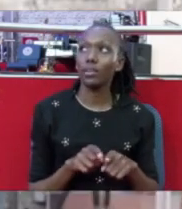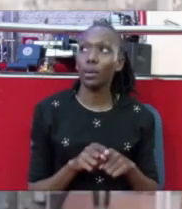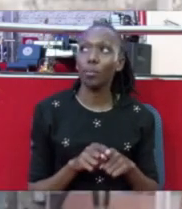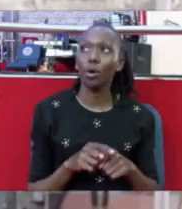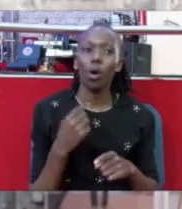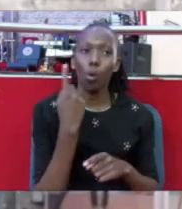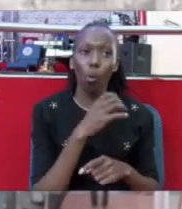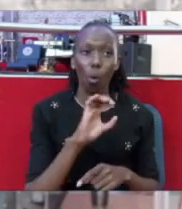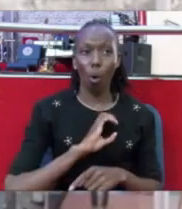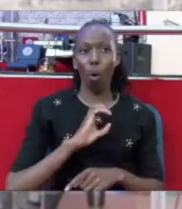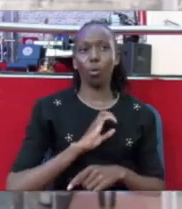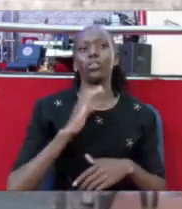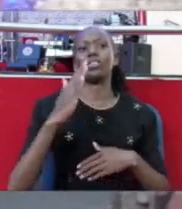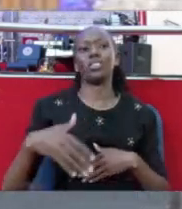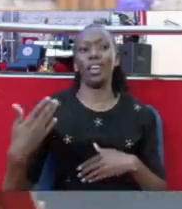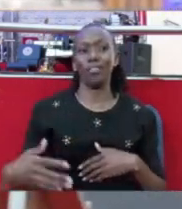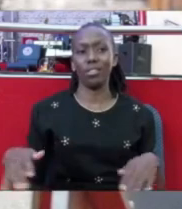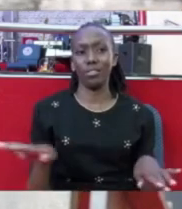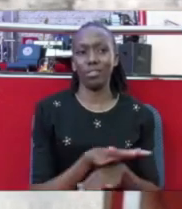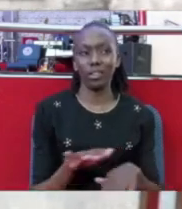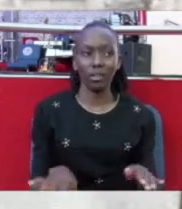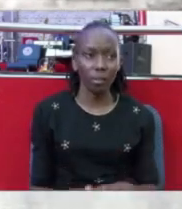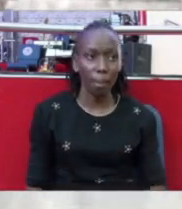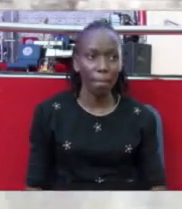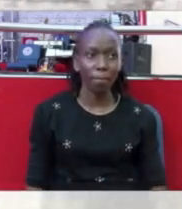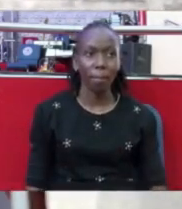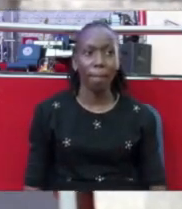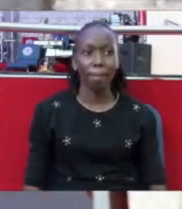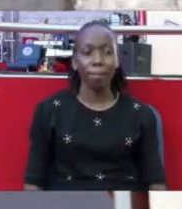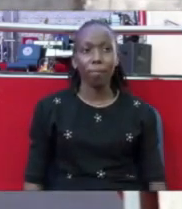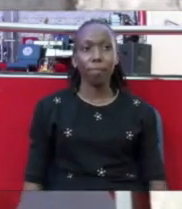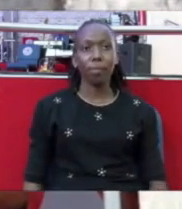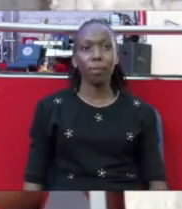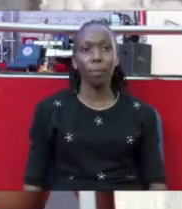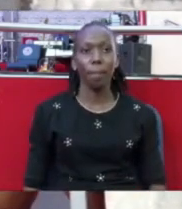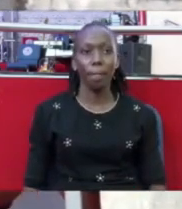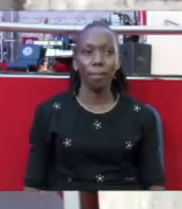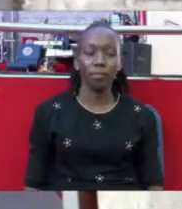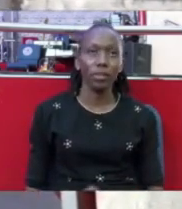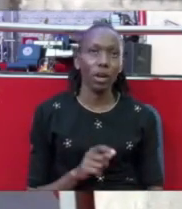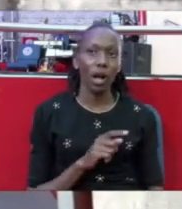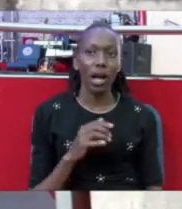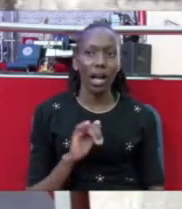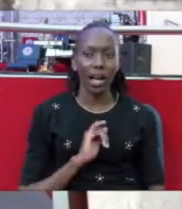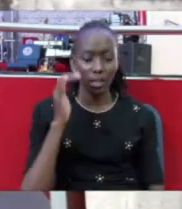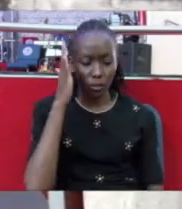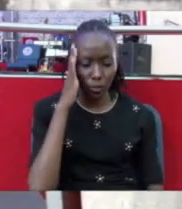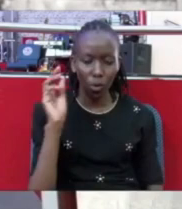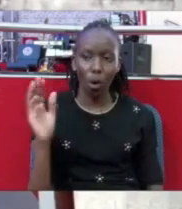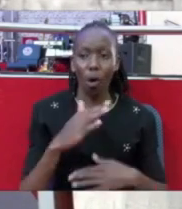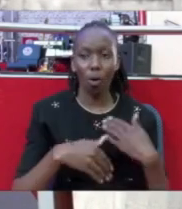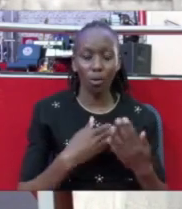yeye ndiye anamiliki kila kitu. I know you are all confessing that the economy is hard. Najua sote tunakiri